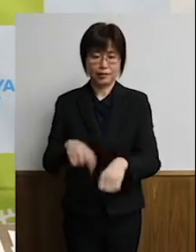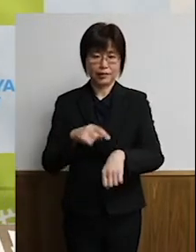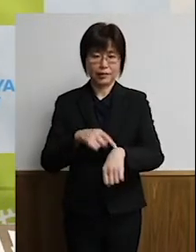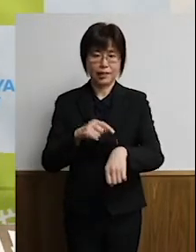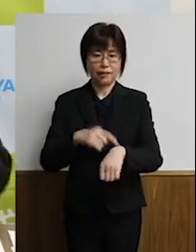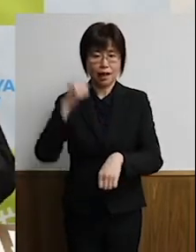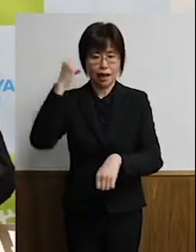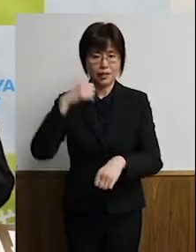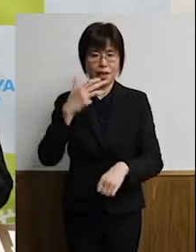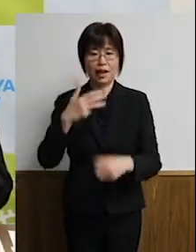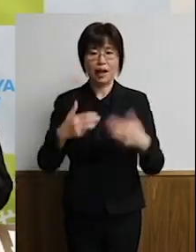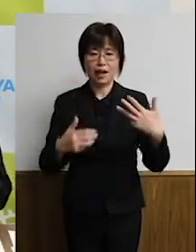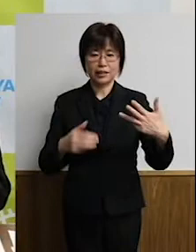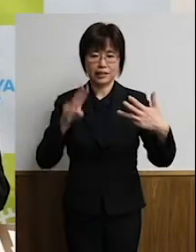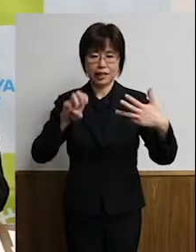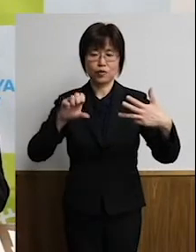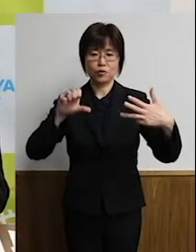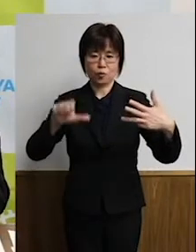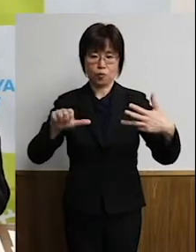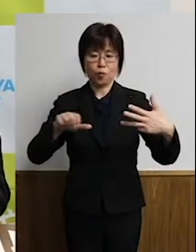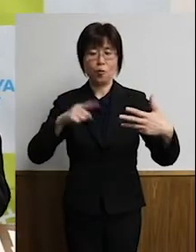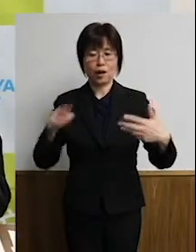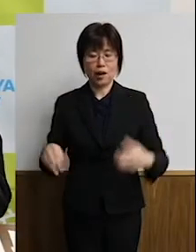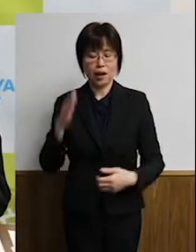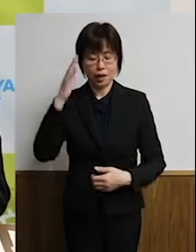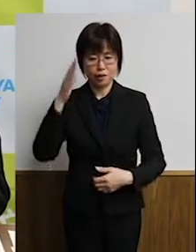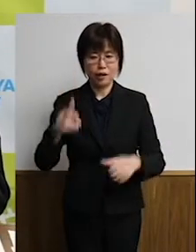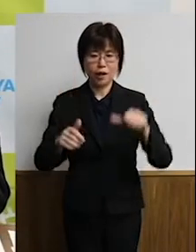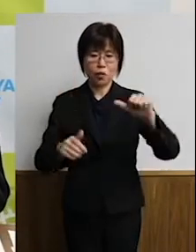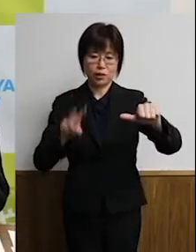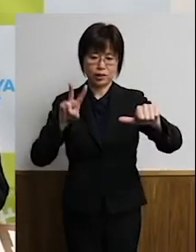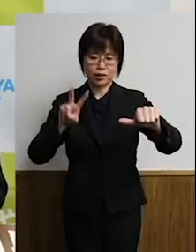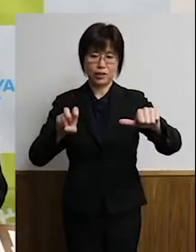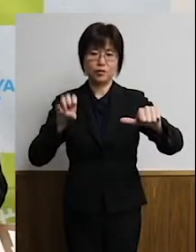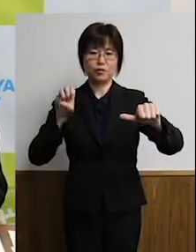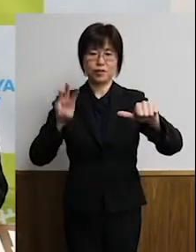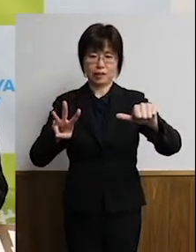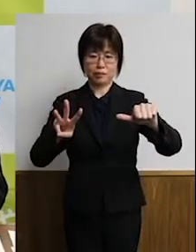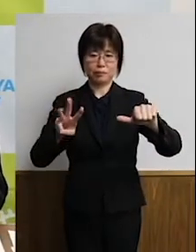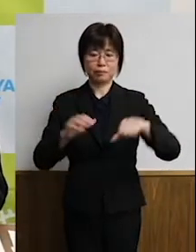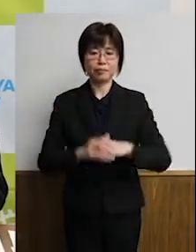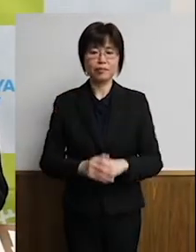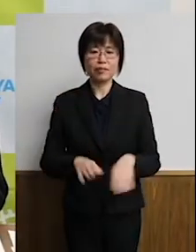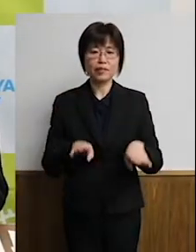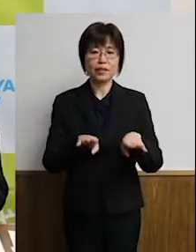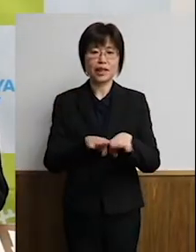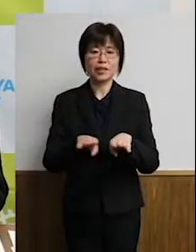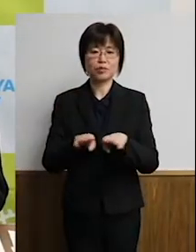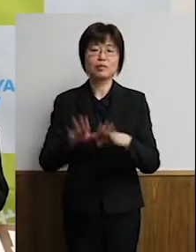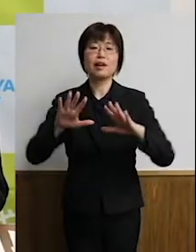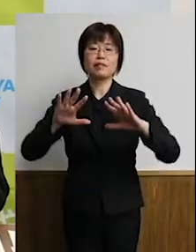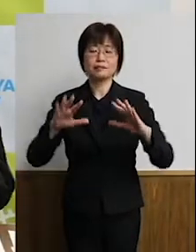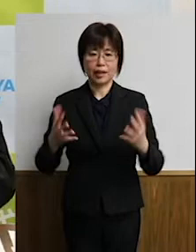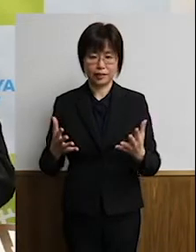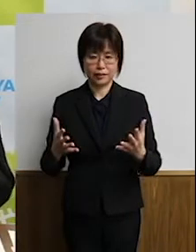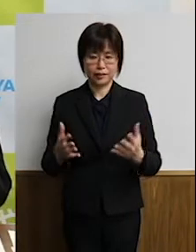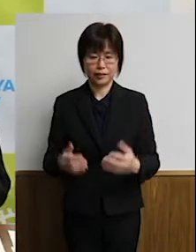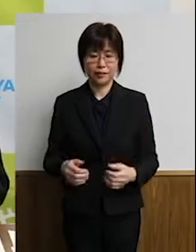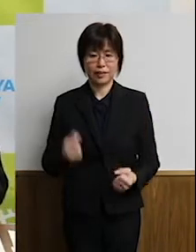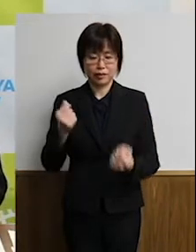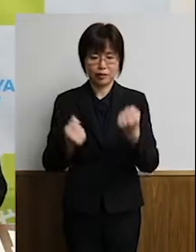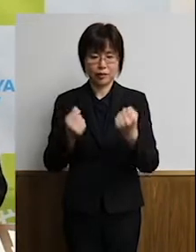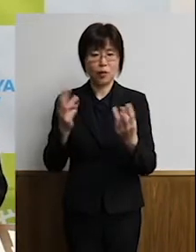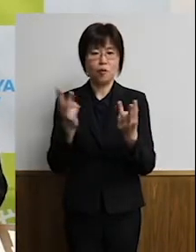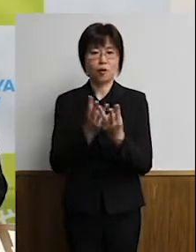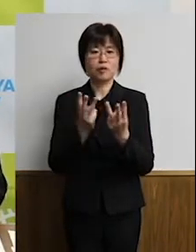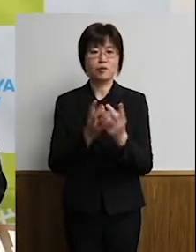は午前8時35分から午後5時23分で、運休日はなく、車両台数